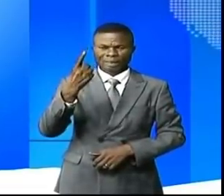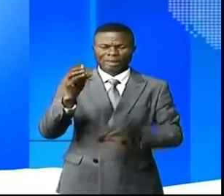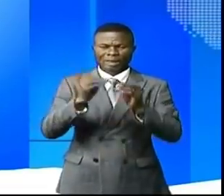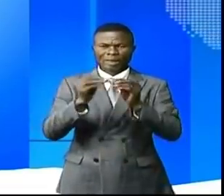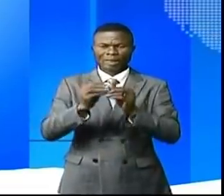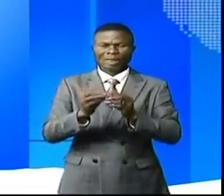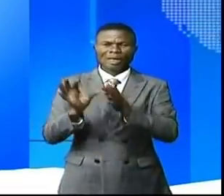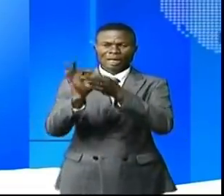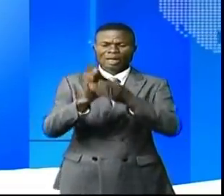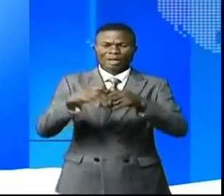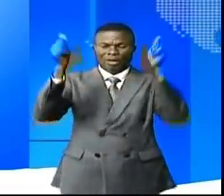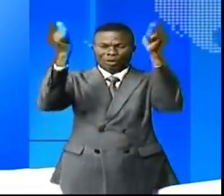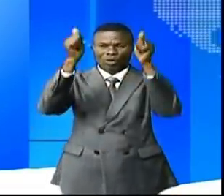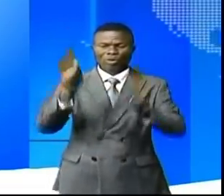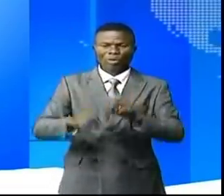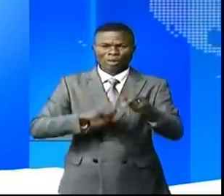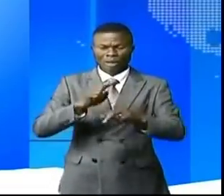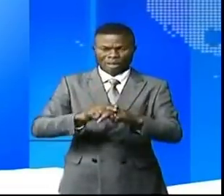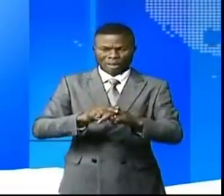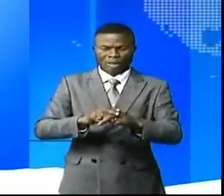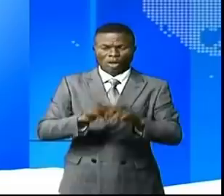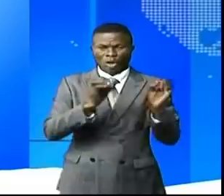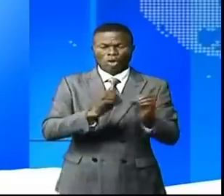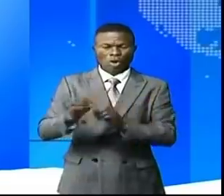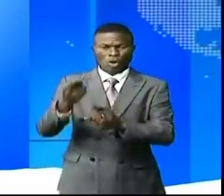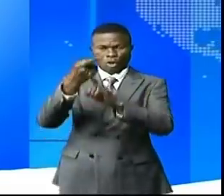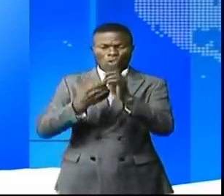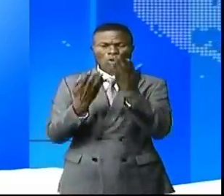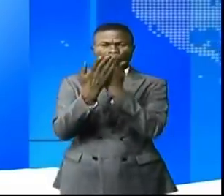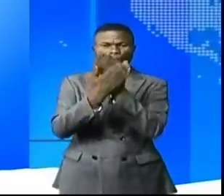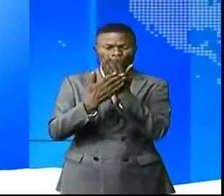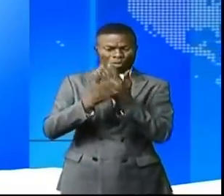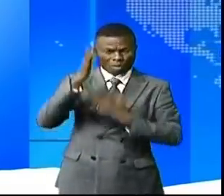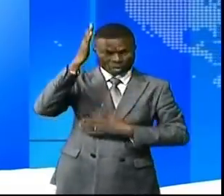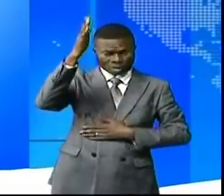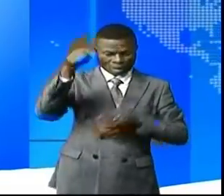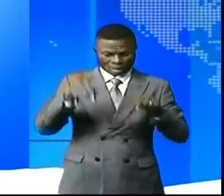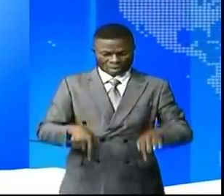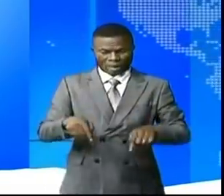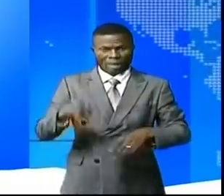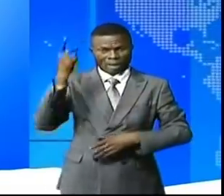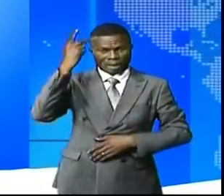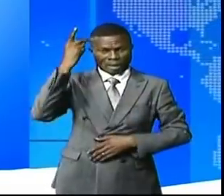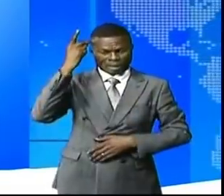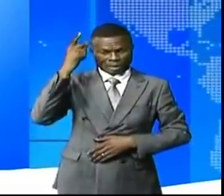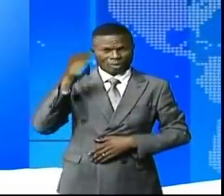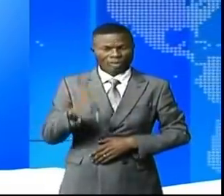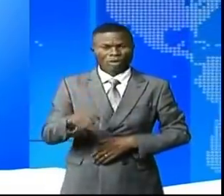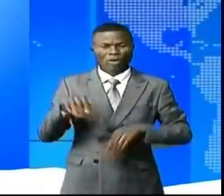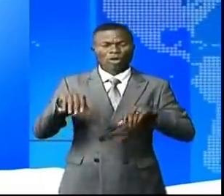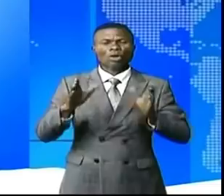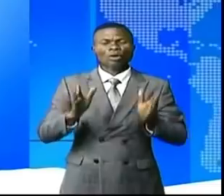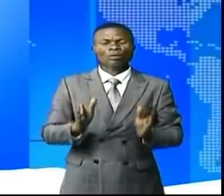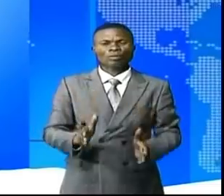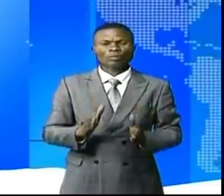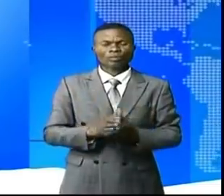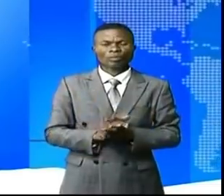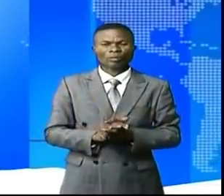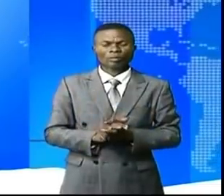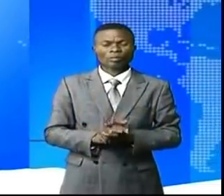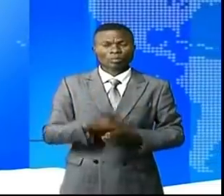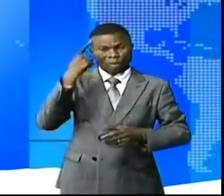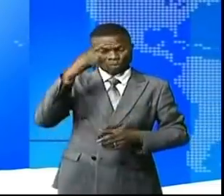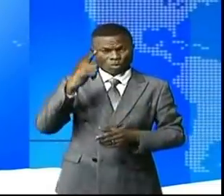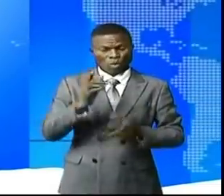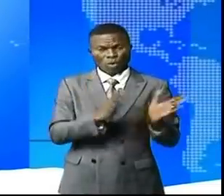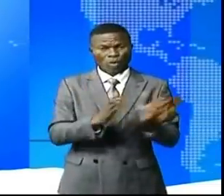panafricaine de poste se tiendra au mois de juillet prochain à Kinshasa, la capitale congolaise. En prélude de